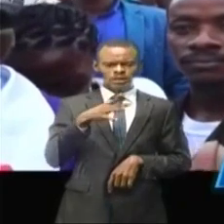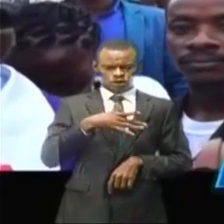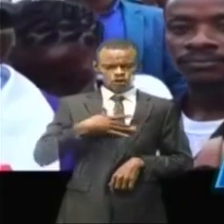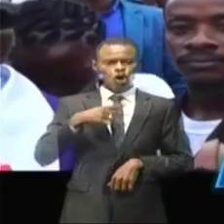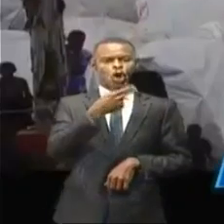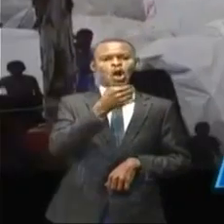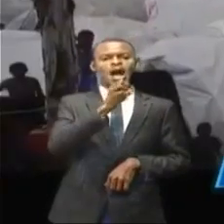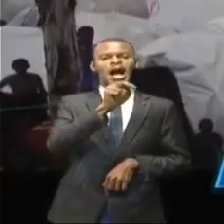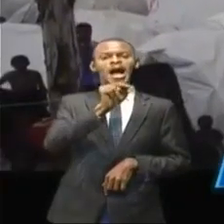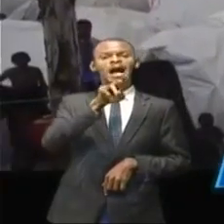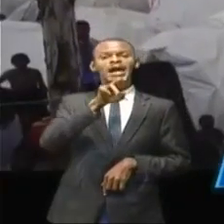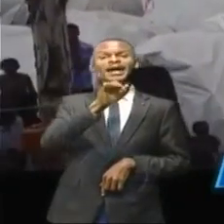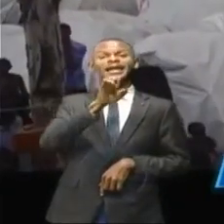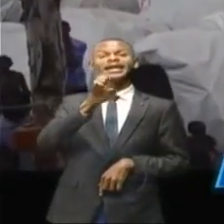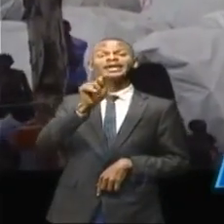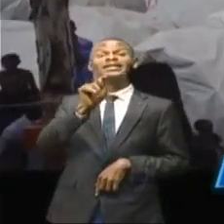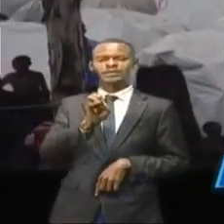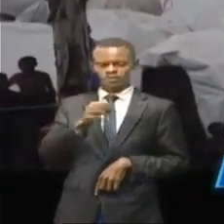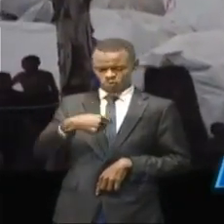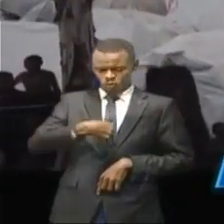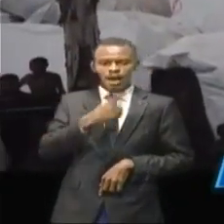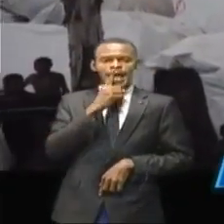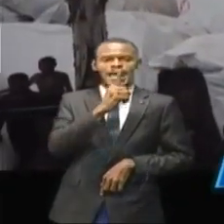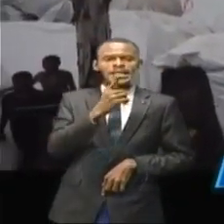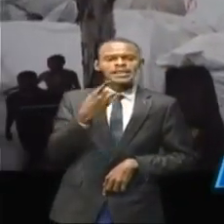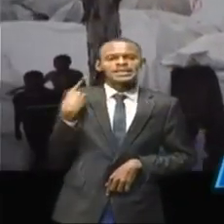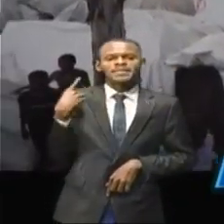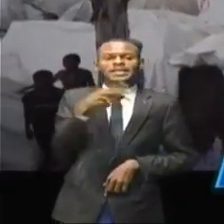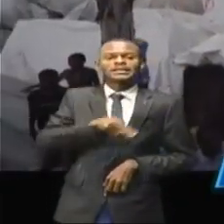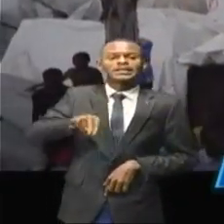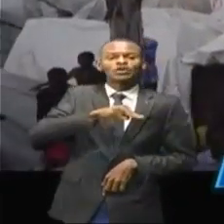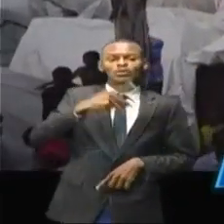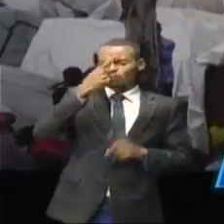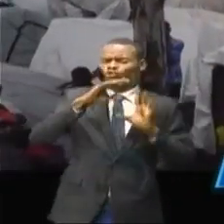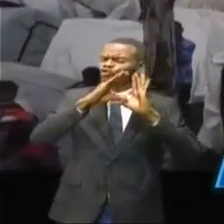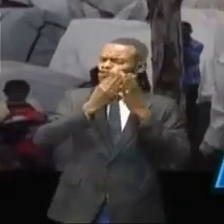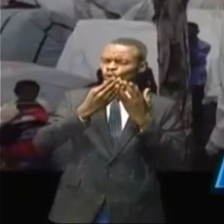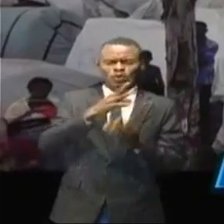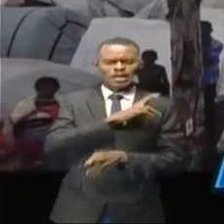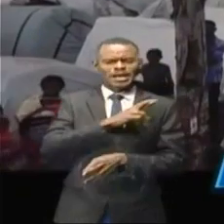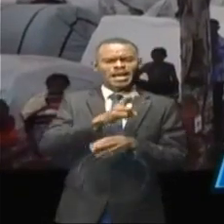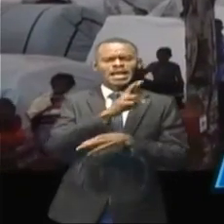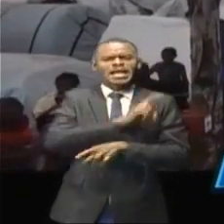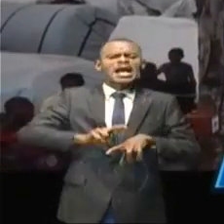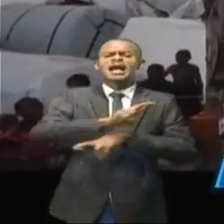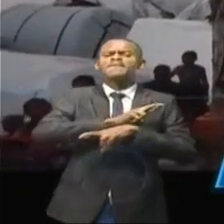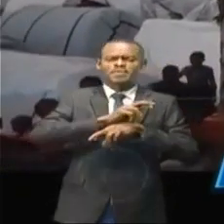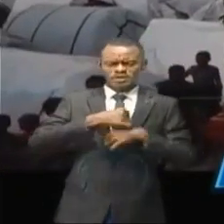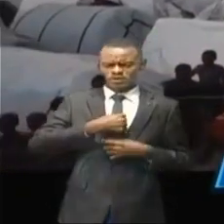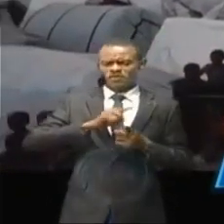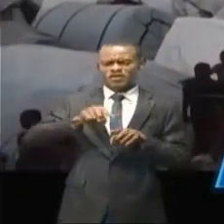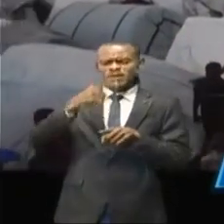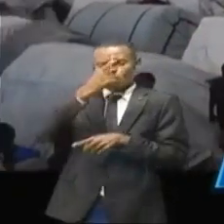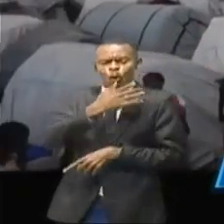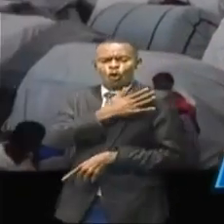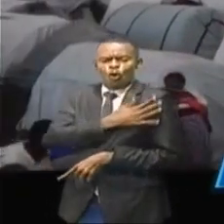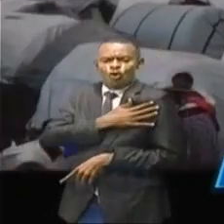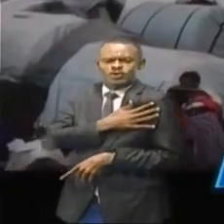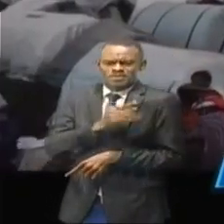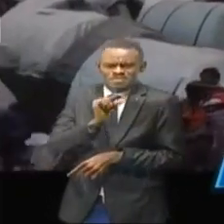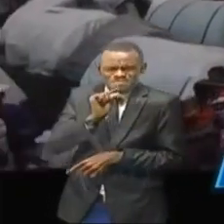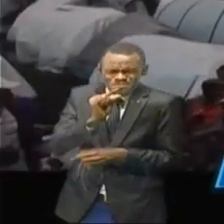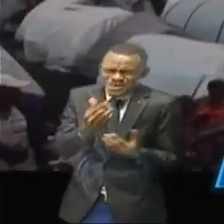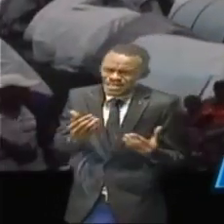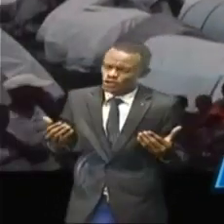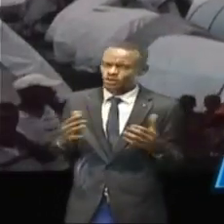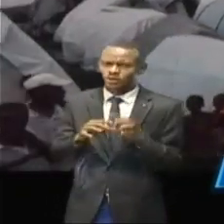Et donc je suis là auprès d'eux pour les consoler, pour les accompagner avec un peu. C'est symbolique, c'est pas beaucoup.